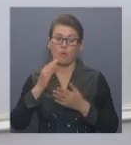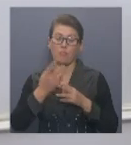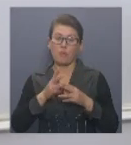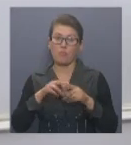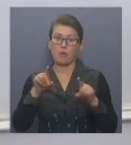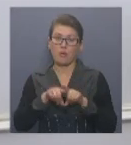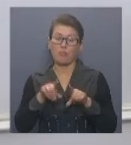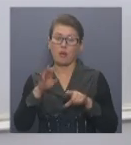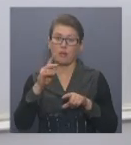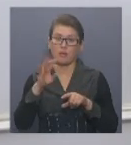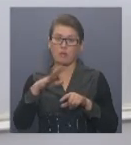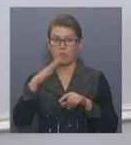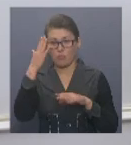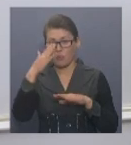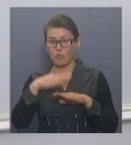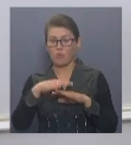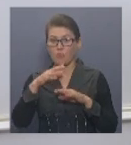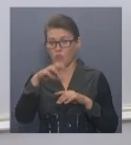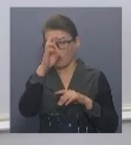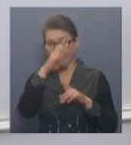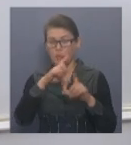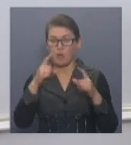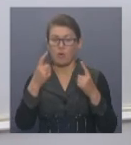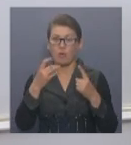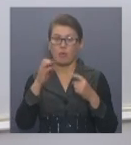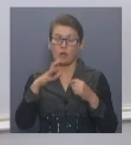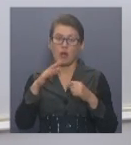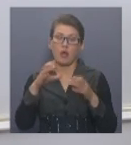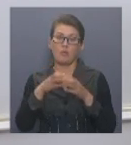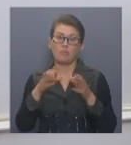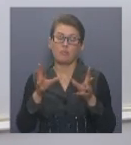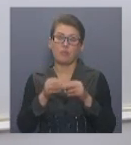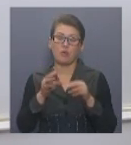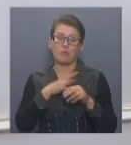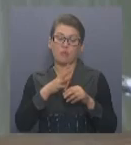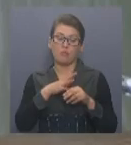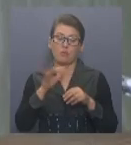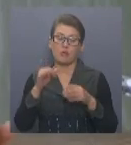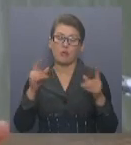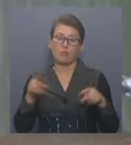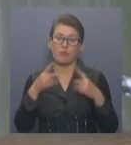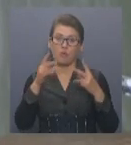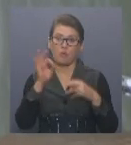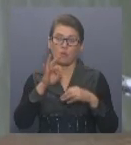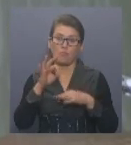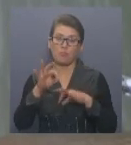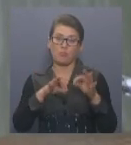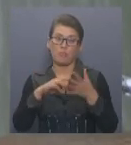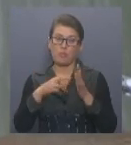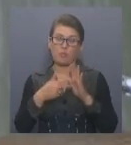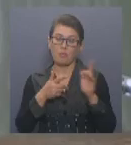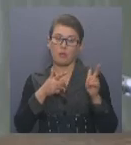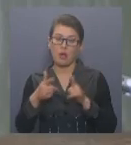Сондай-ақ Сағынтаев үкімет әкімдіктерімен, ірі холдингтермен және компаниялармен бірлесіп қолға алынған жаңғыру жөніндегі жол картаның